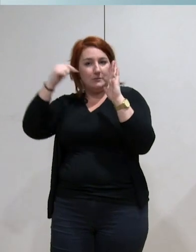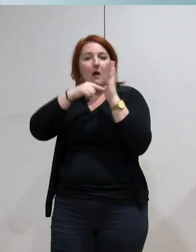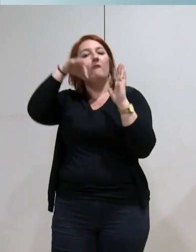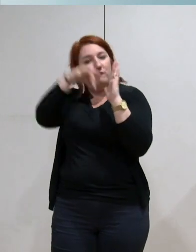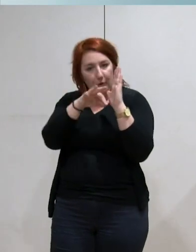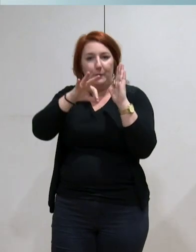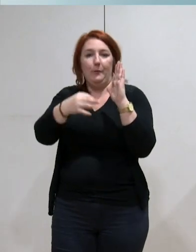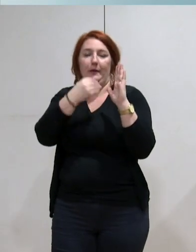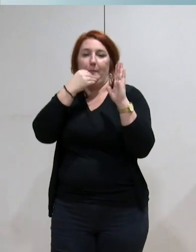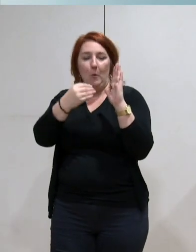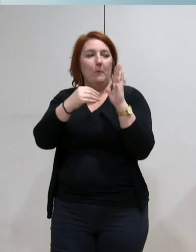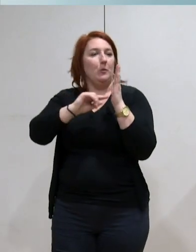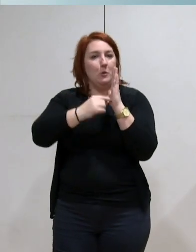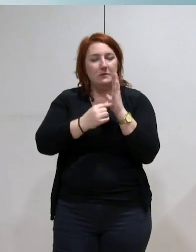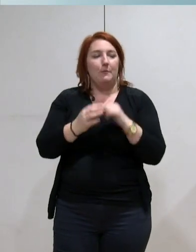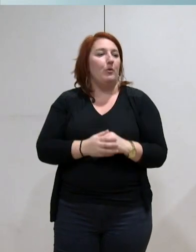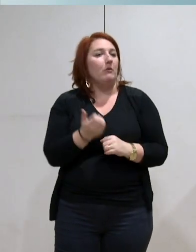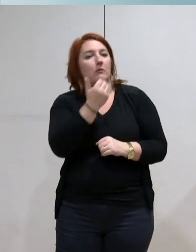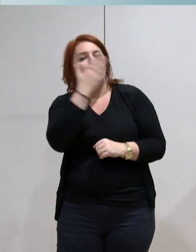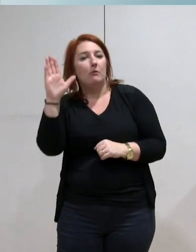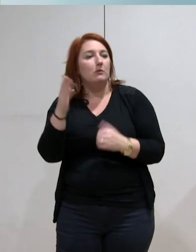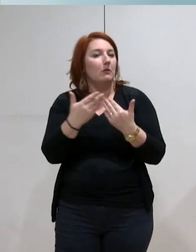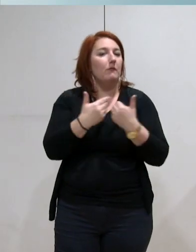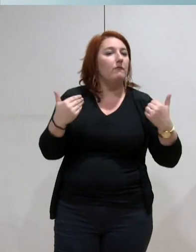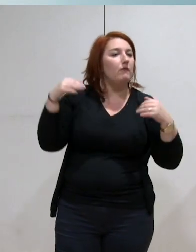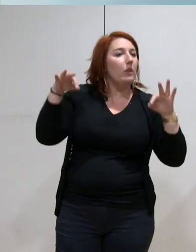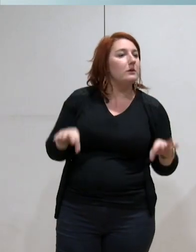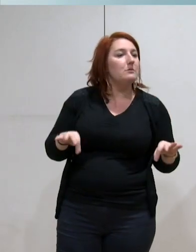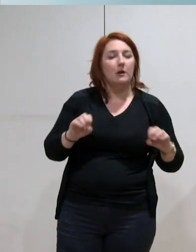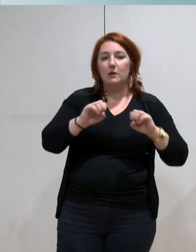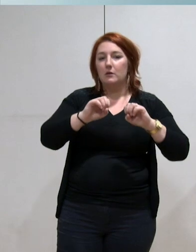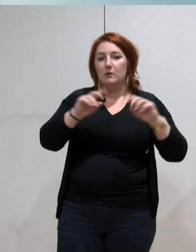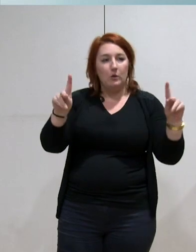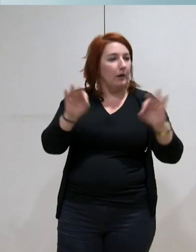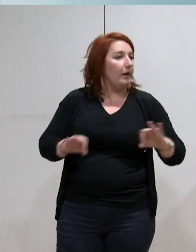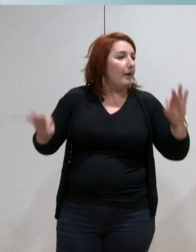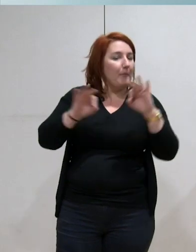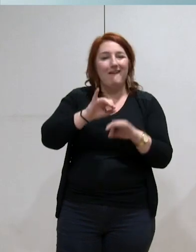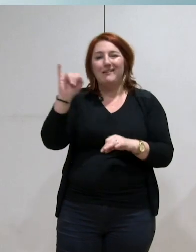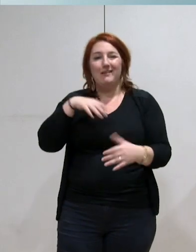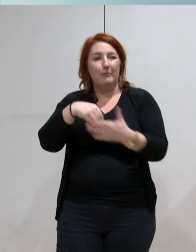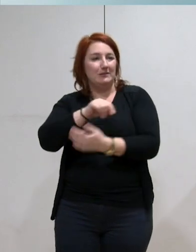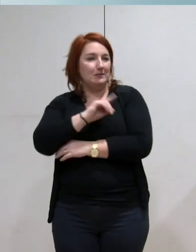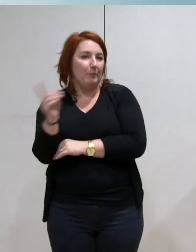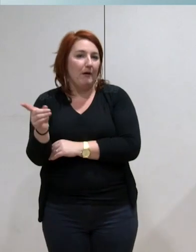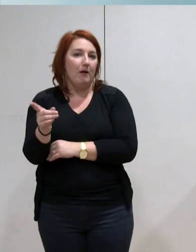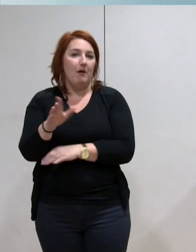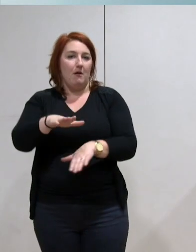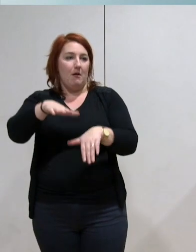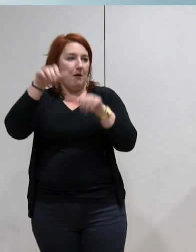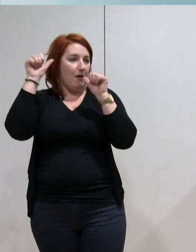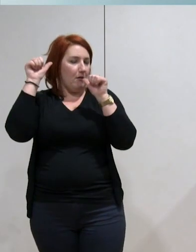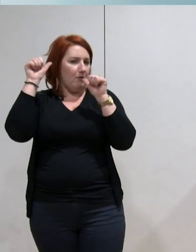bien d'autres votes séparés non donc je le mets au voix qui ne prend pas part au vote qui